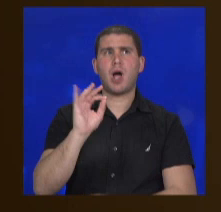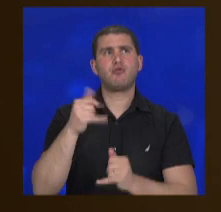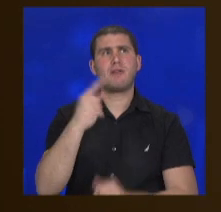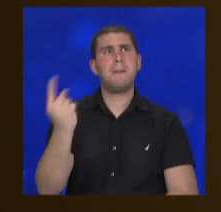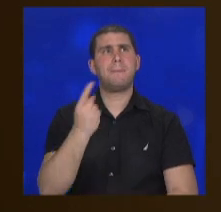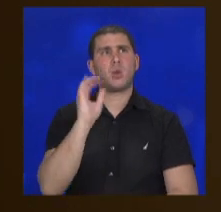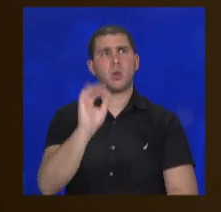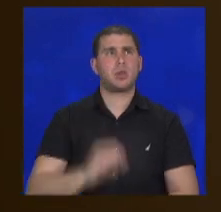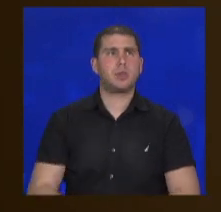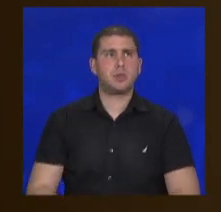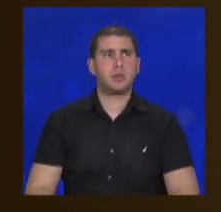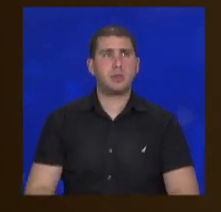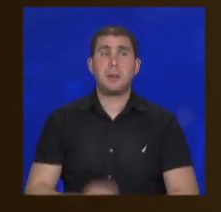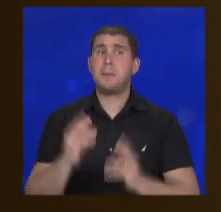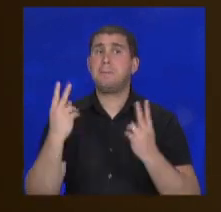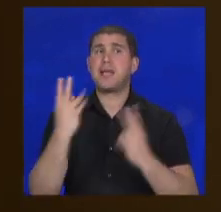בבידוד.